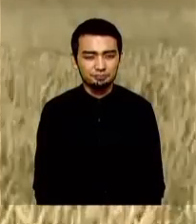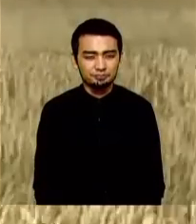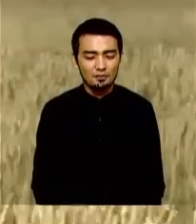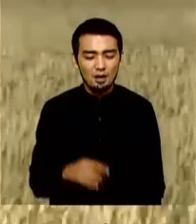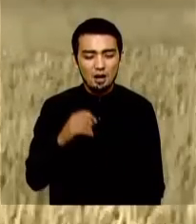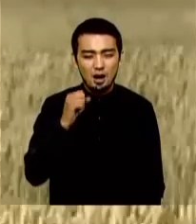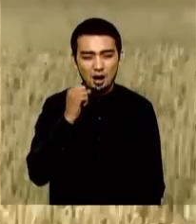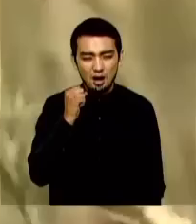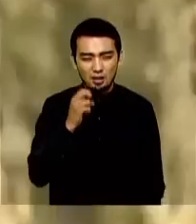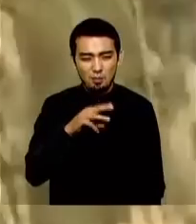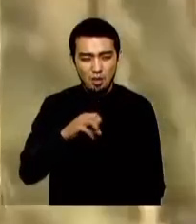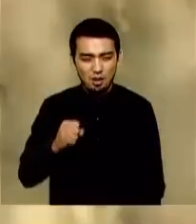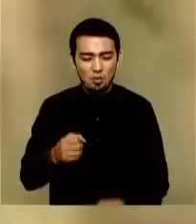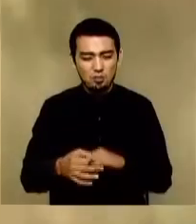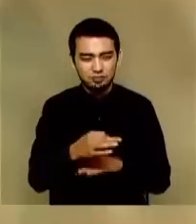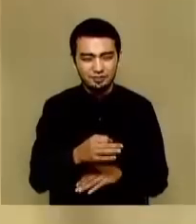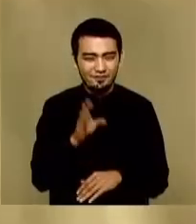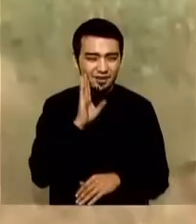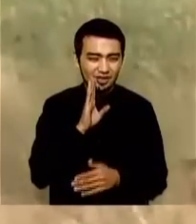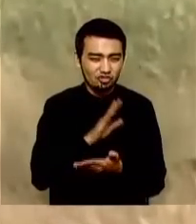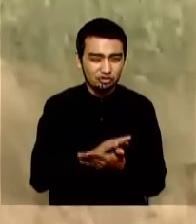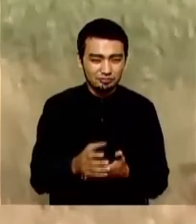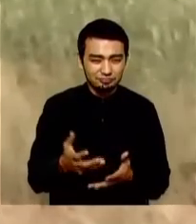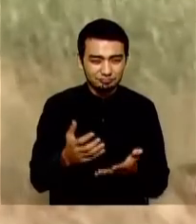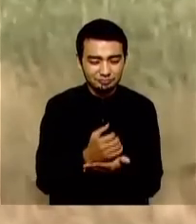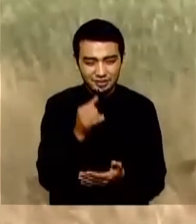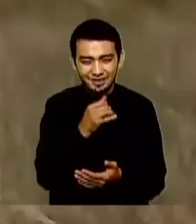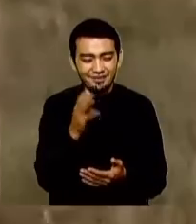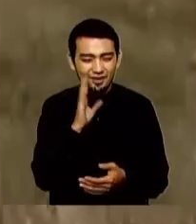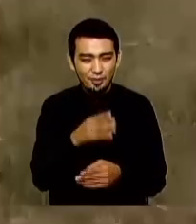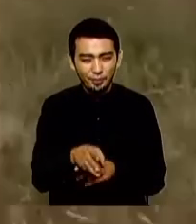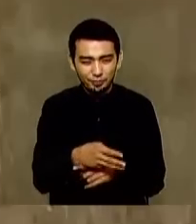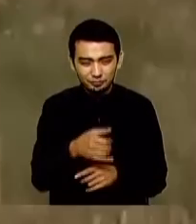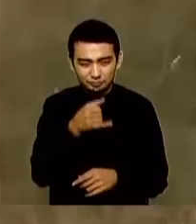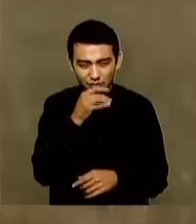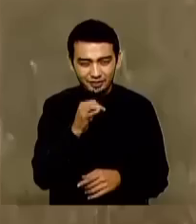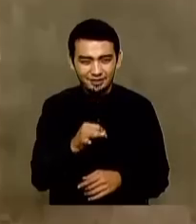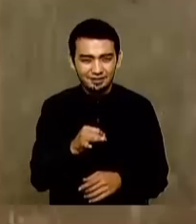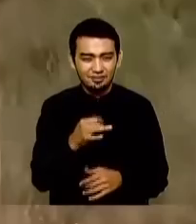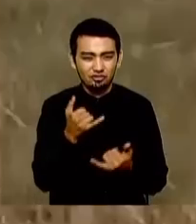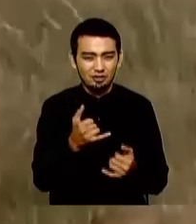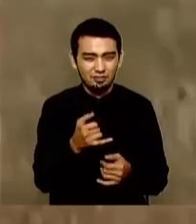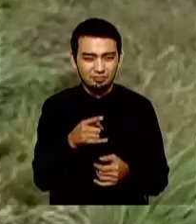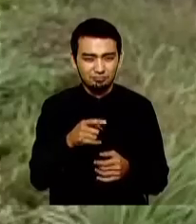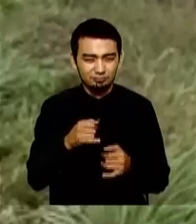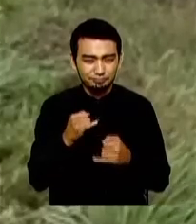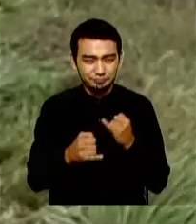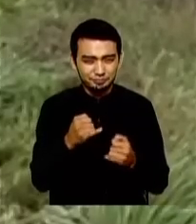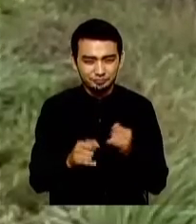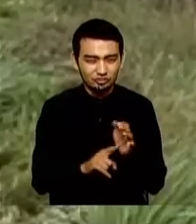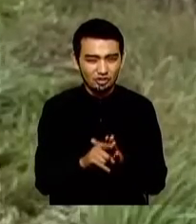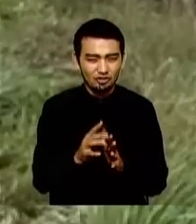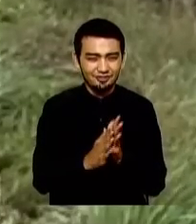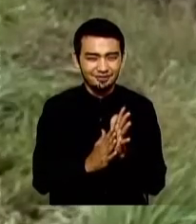Ақмола облысында ала жаздай тамшы су таппай құрғақшылықтан қиналған диқандардың егістігін енді ақбөкендер таптауда. Жылдан